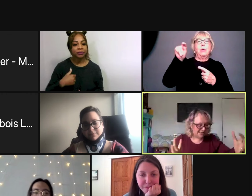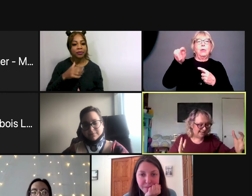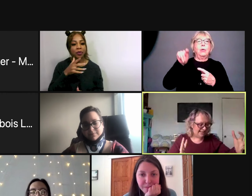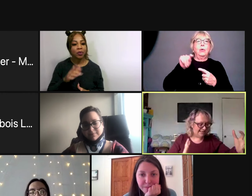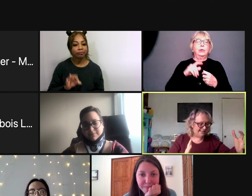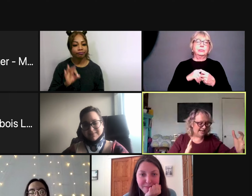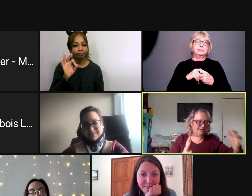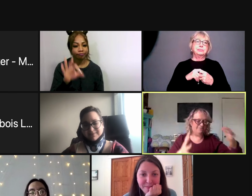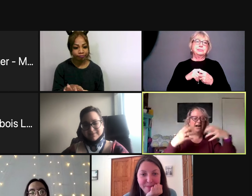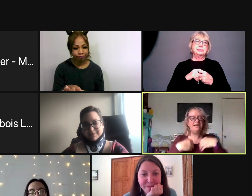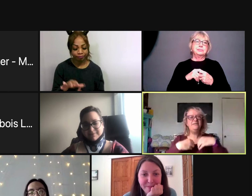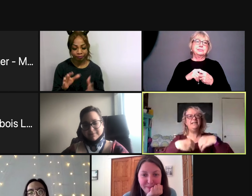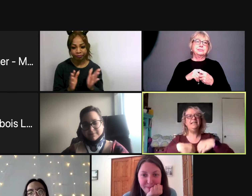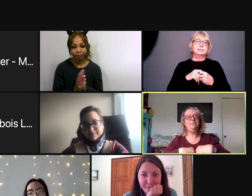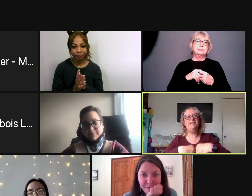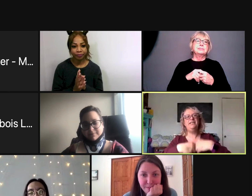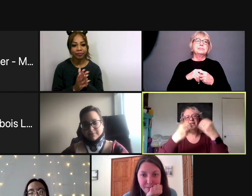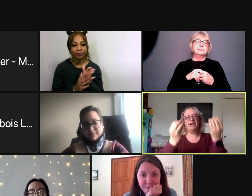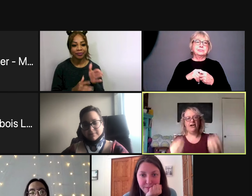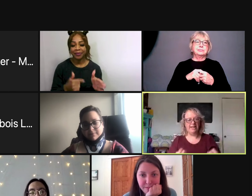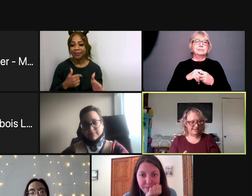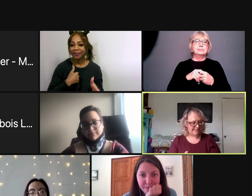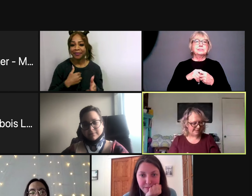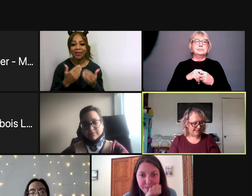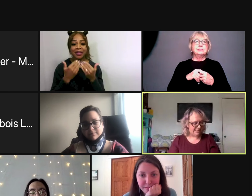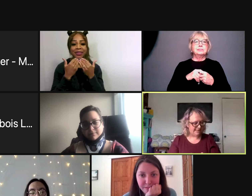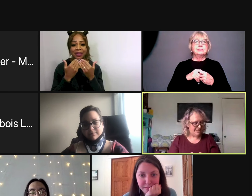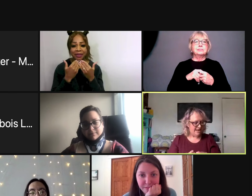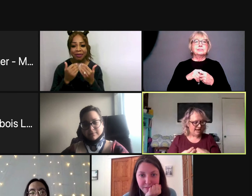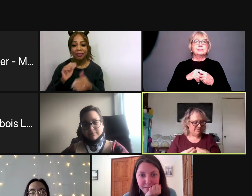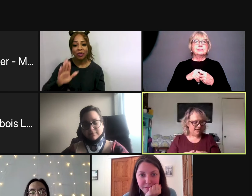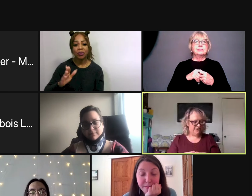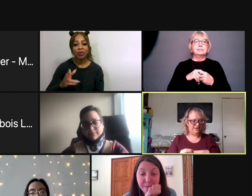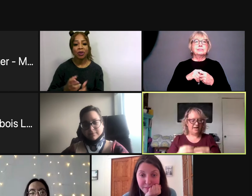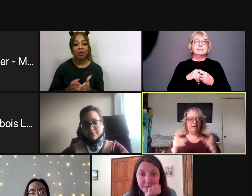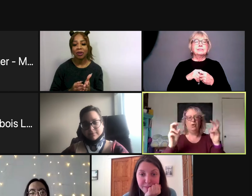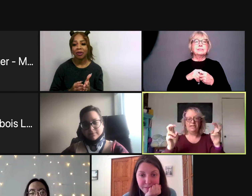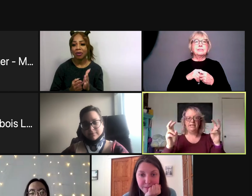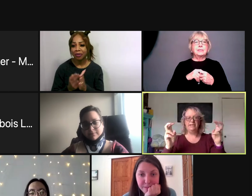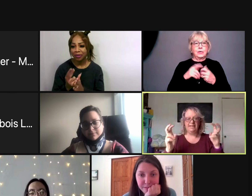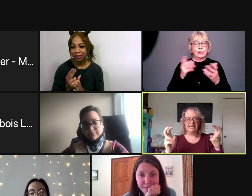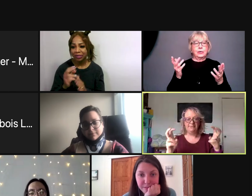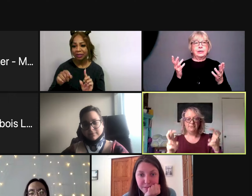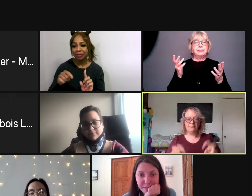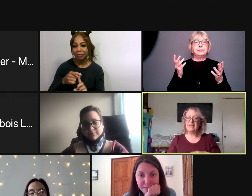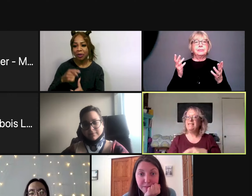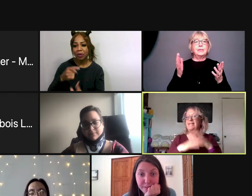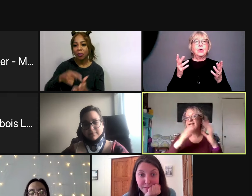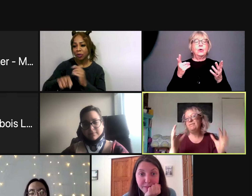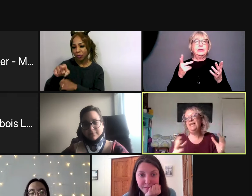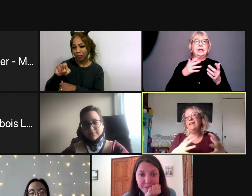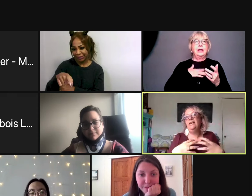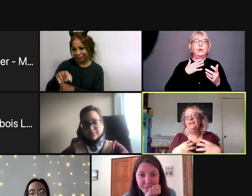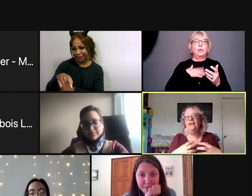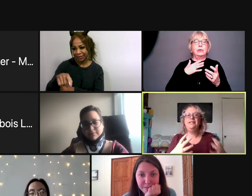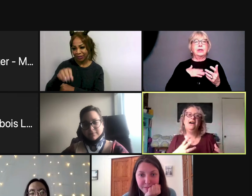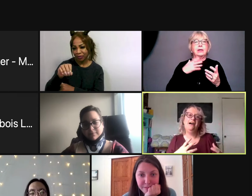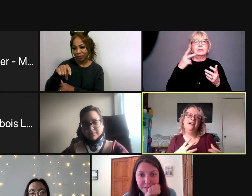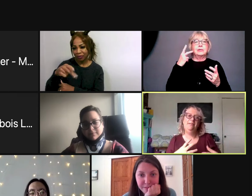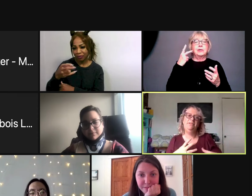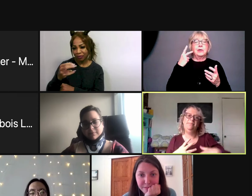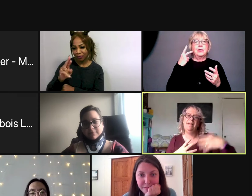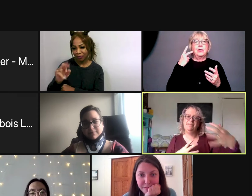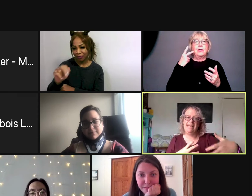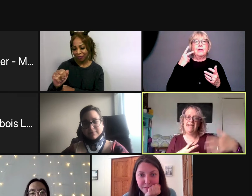parfait alors vous voulez souligner qu'on apprécie beaucoup votre transparence